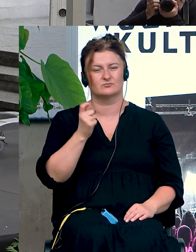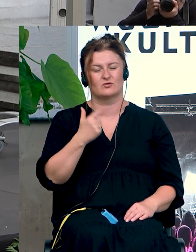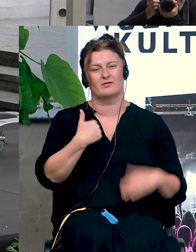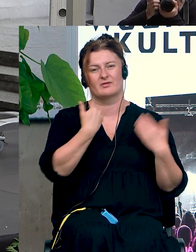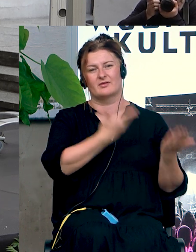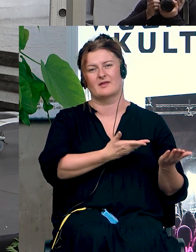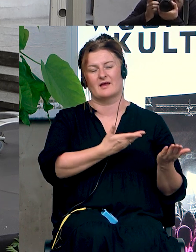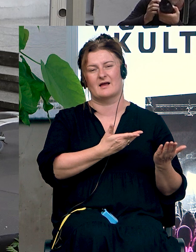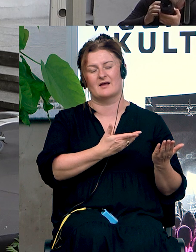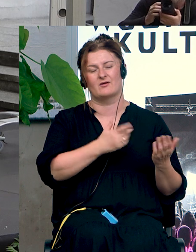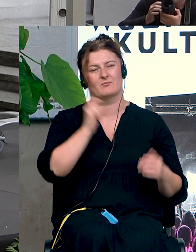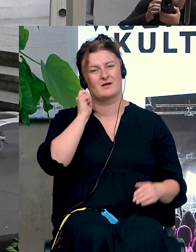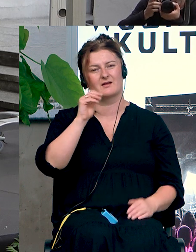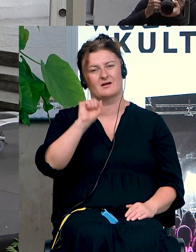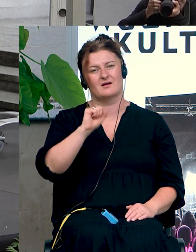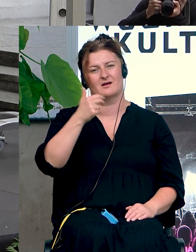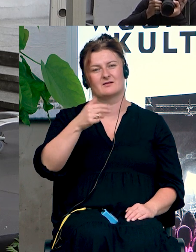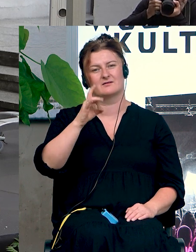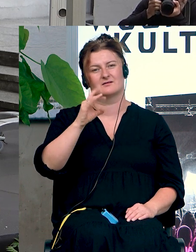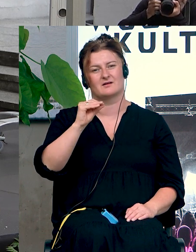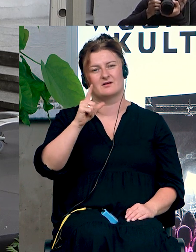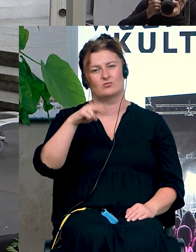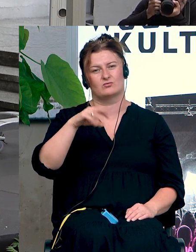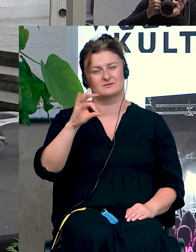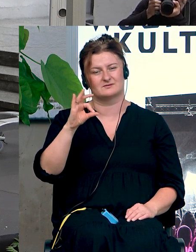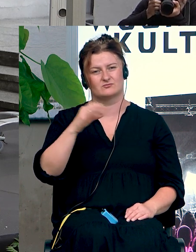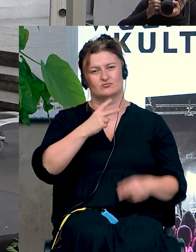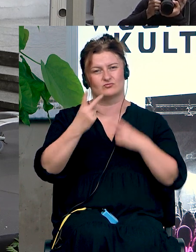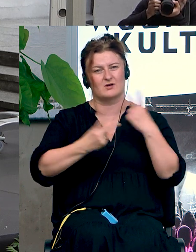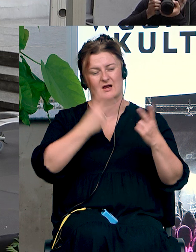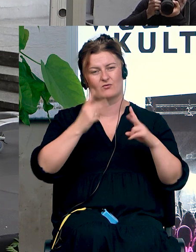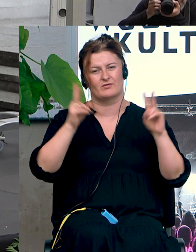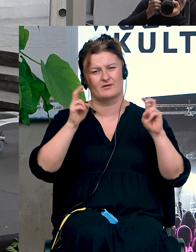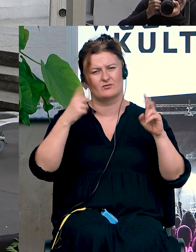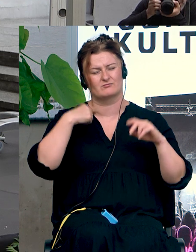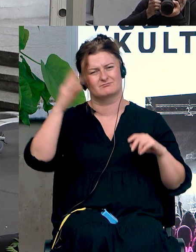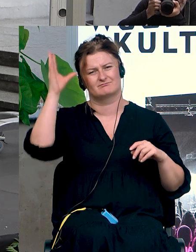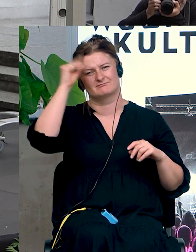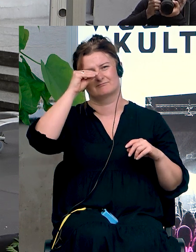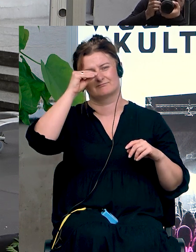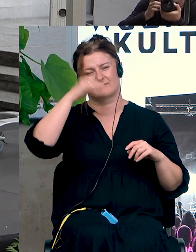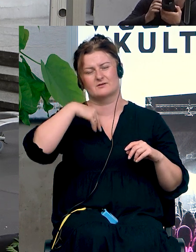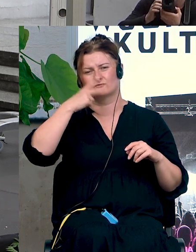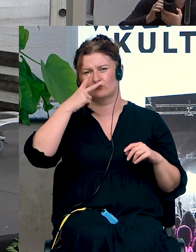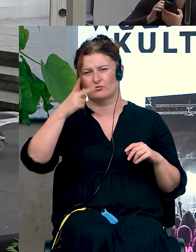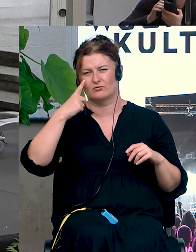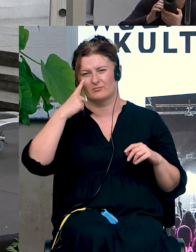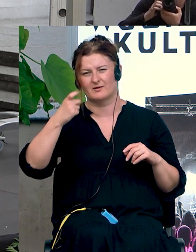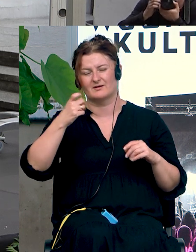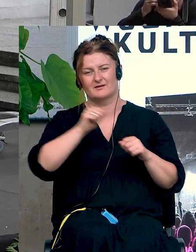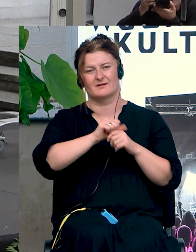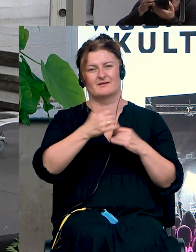pani Angelus? I szukając właśnie tytułu, który zapomniałam, zobaczyłam, że też jest